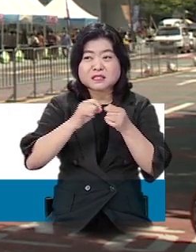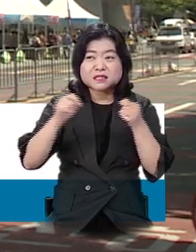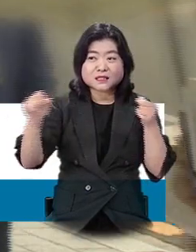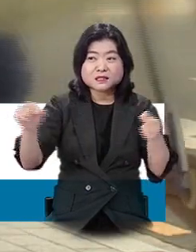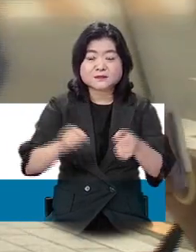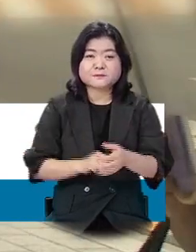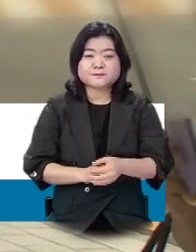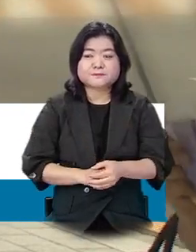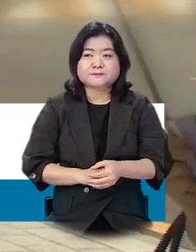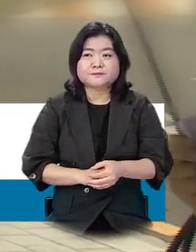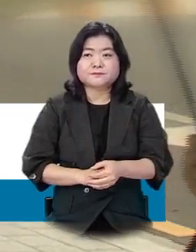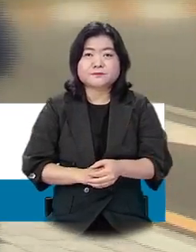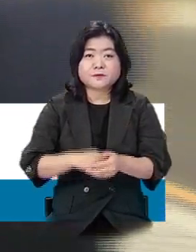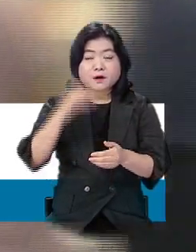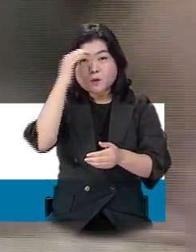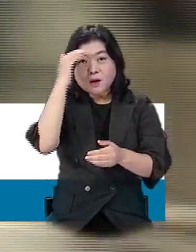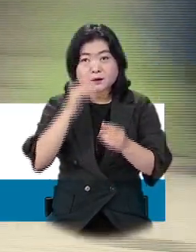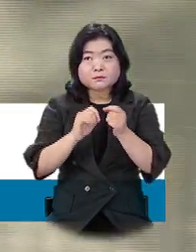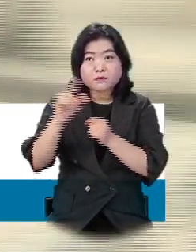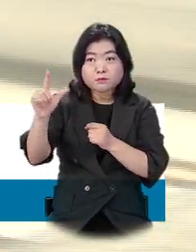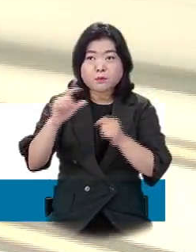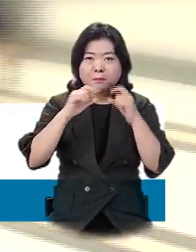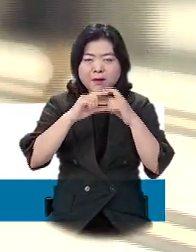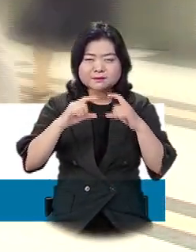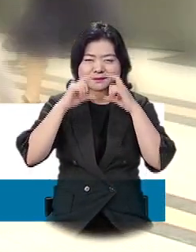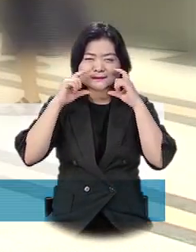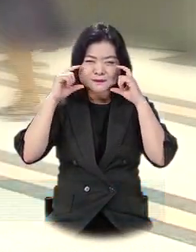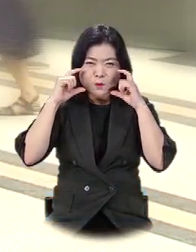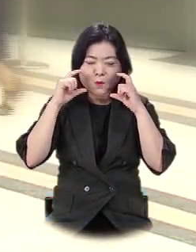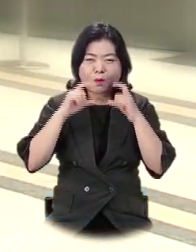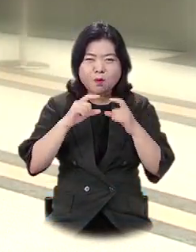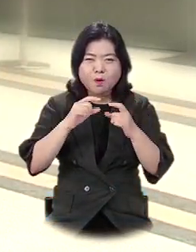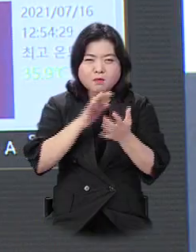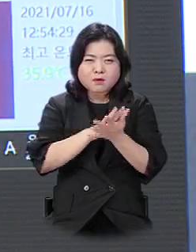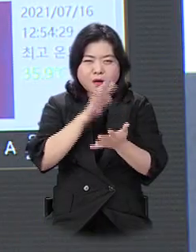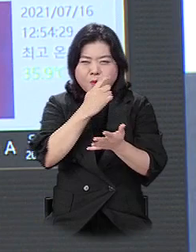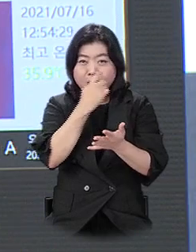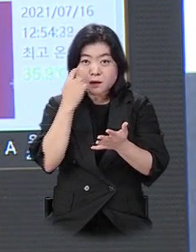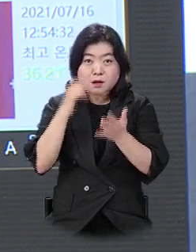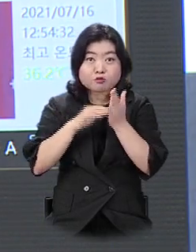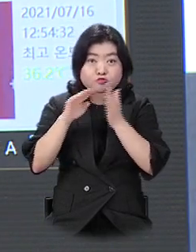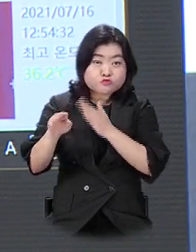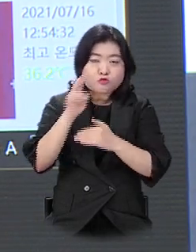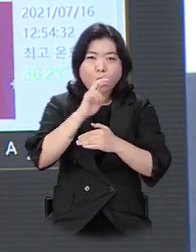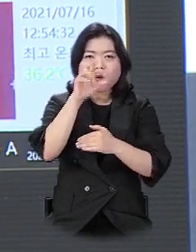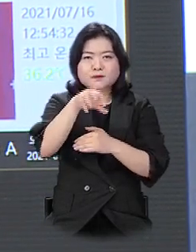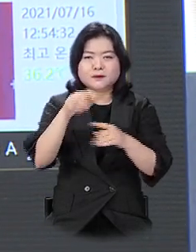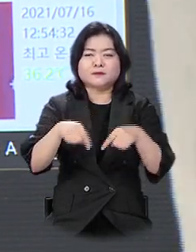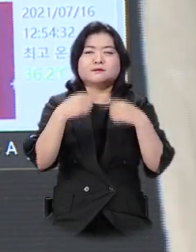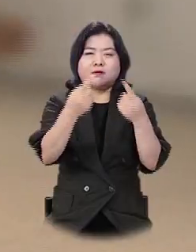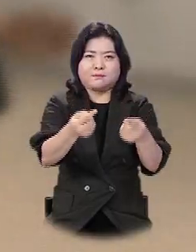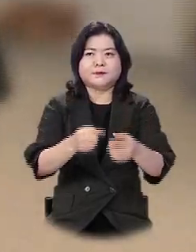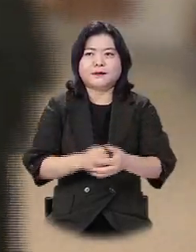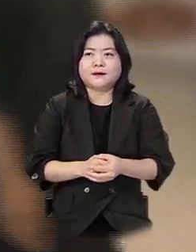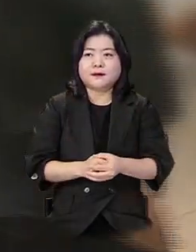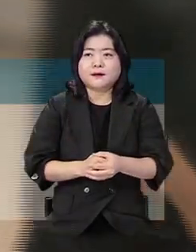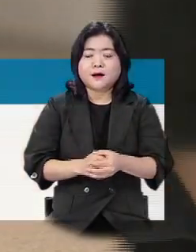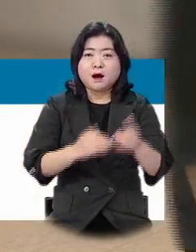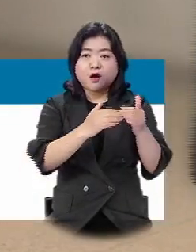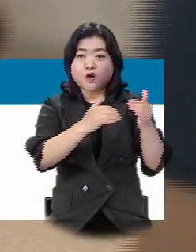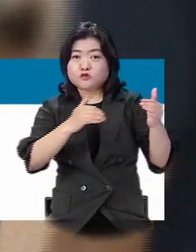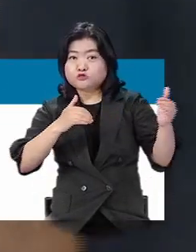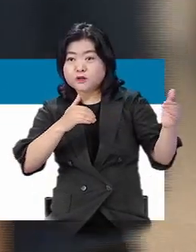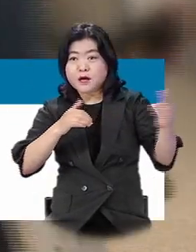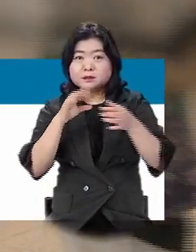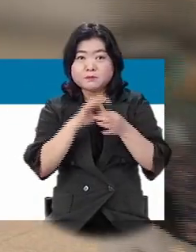있습니다. 관객 대다수가 마스크를 쓰고 발열 체크를 한 뒤 공연장으로 들어갑니다. 거리두기 하시면서